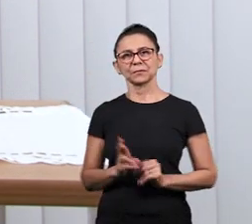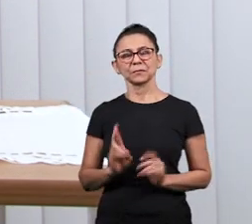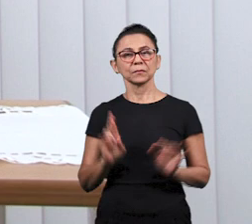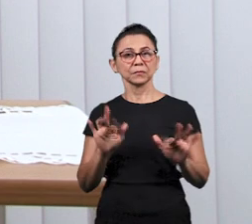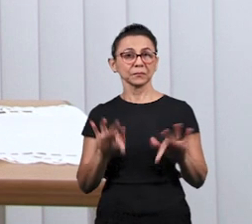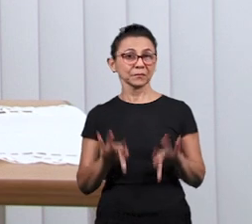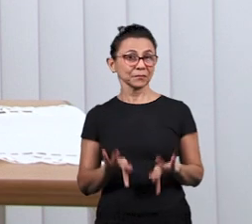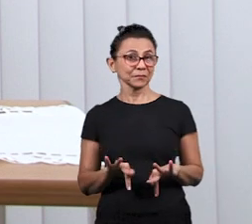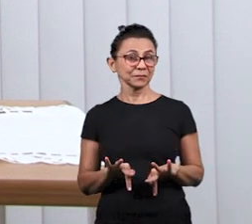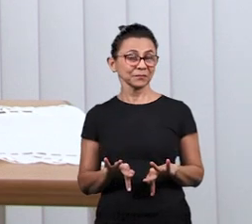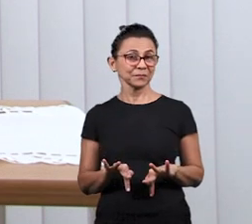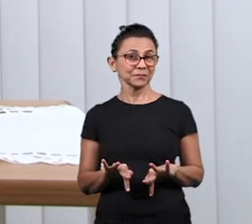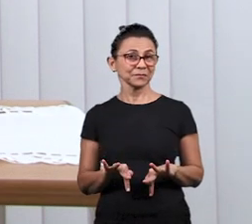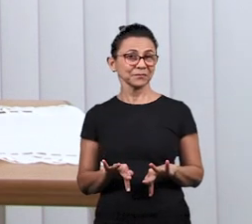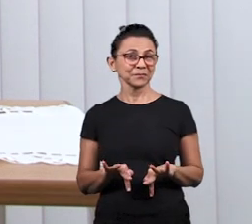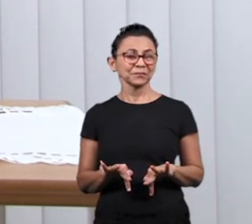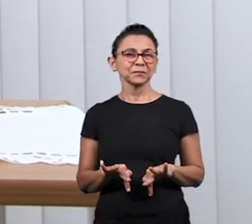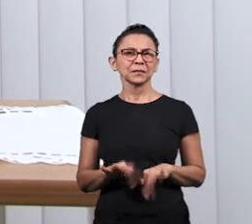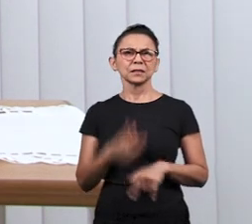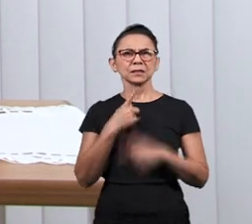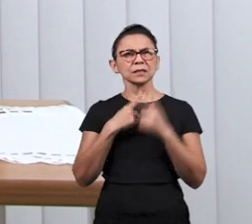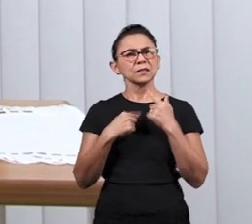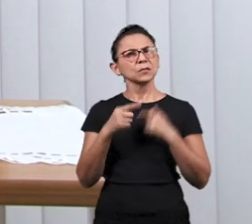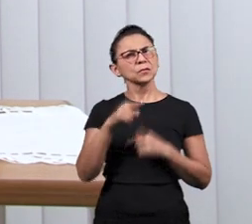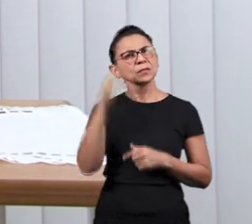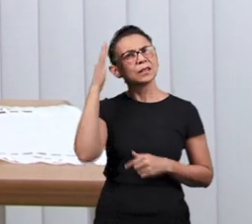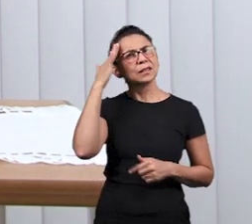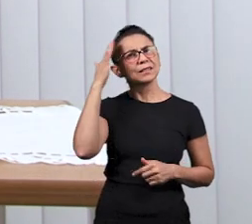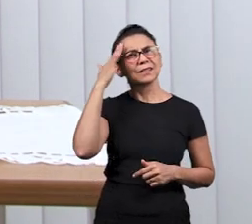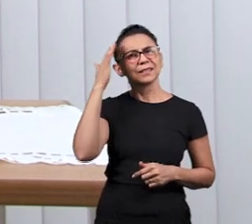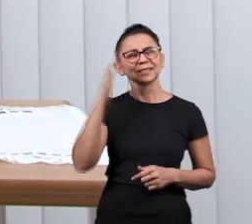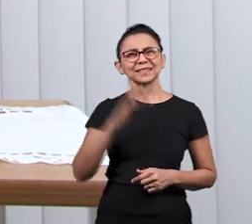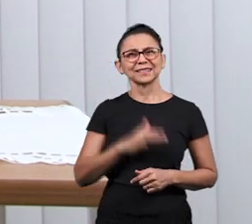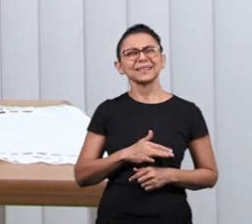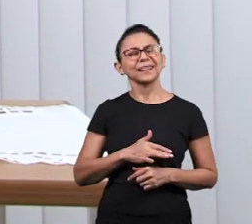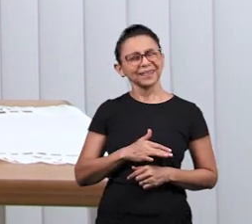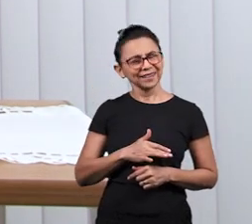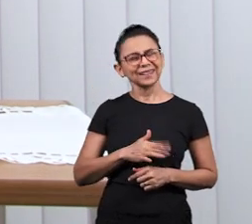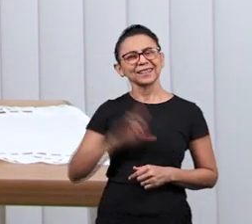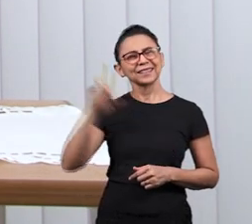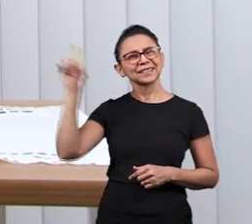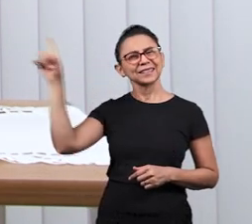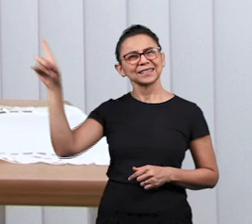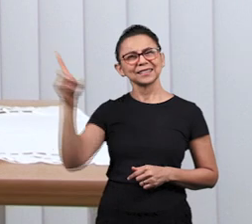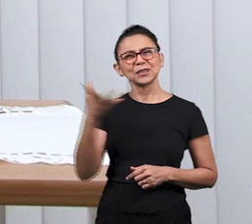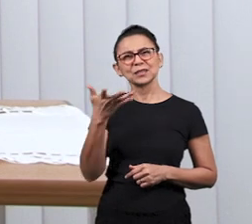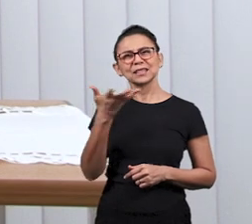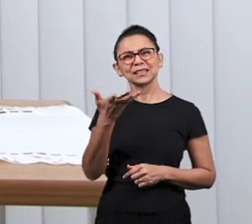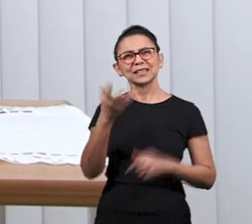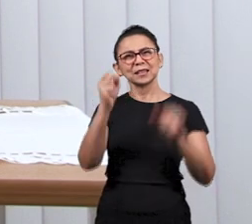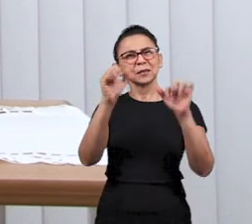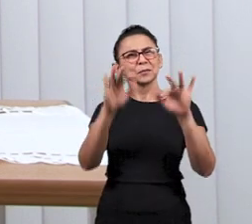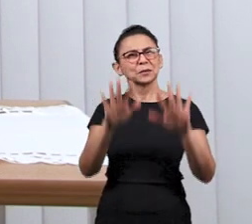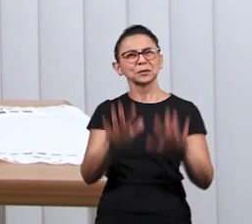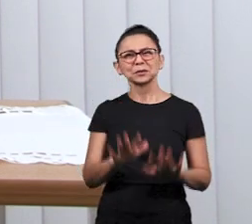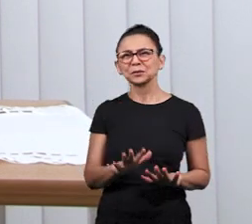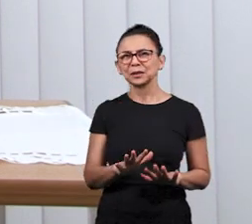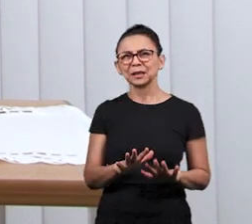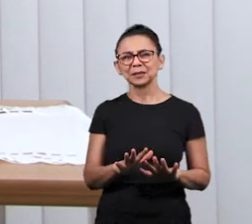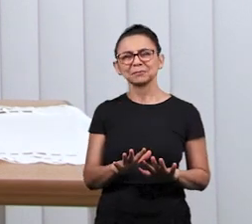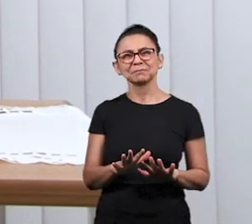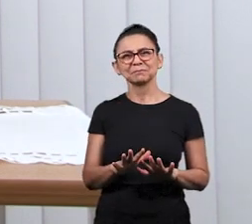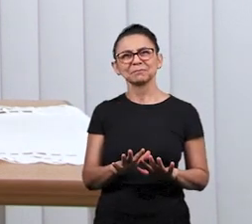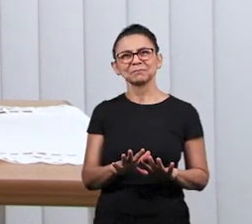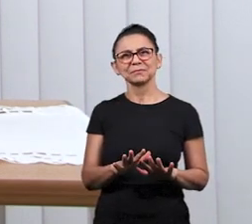это. Мы заканчиваем, и мы хотим, чтобы ты понял, что у Бога есть